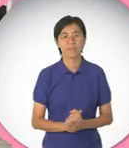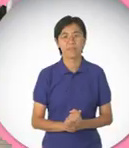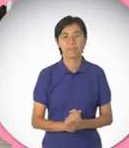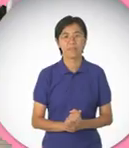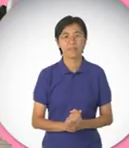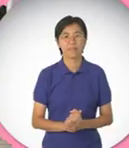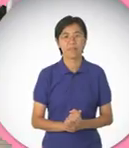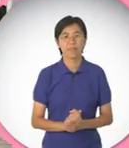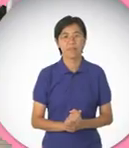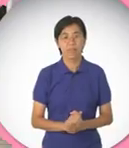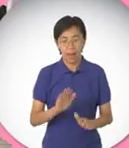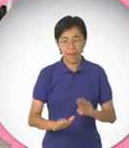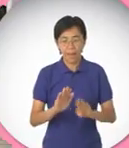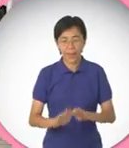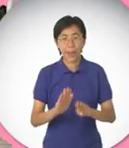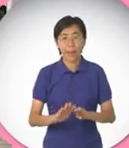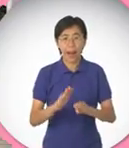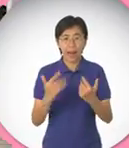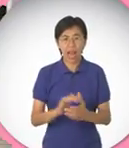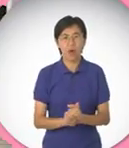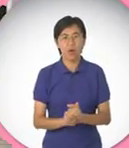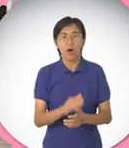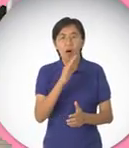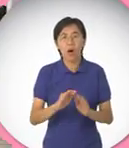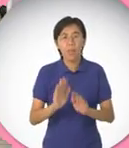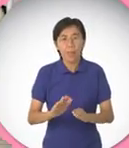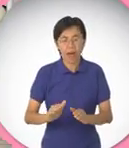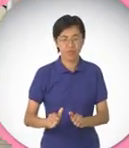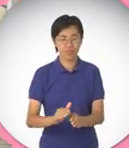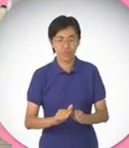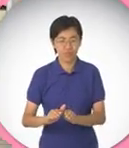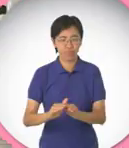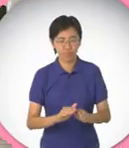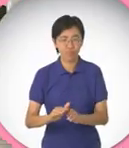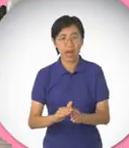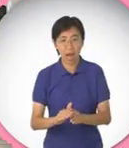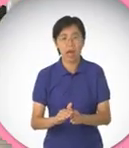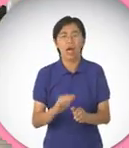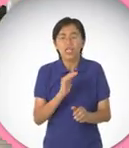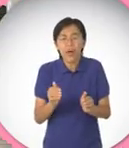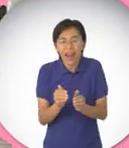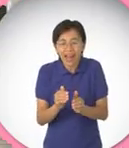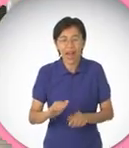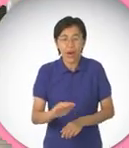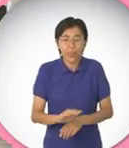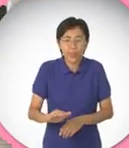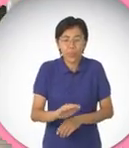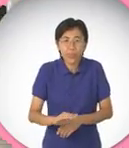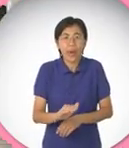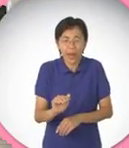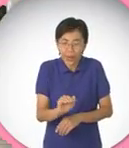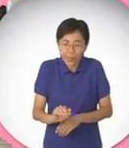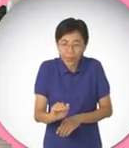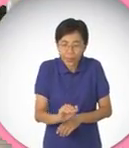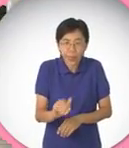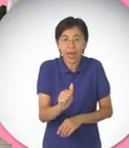ค่ะนะคะเวลาคลึงก็ถ้าชิ้นมันใหญ่แบบนี้แหละจะใช้2มือช่วยคลึงก็ได้แต่วันนี้ถ้าเกิดเป็นลูกเล็กๆเราจะใช้มือเดียวแล้วทำมือห่อๆนิดนึงนะคะ